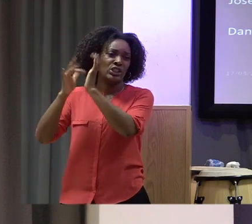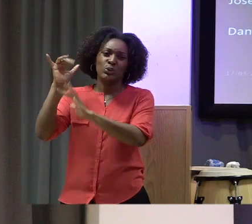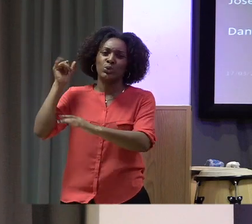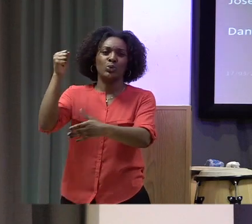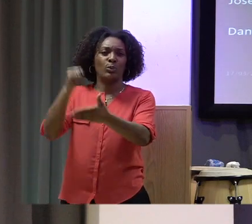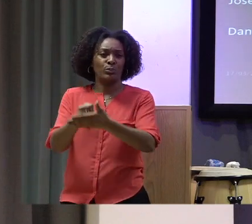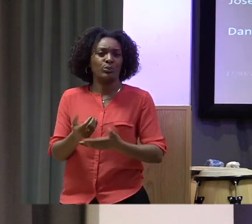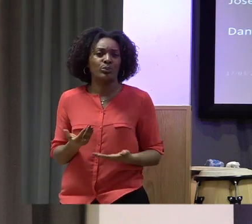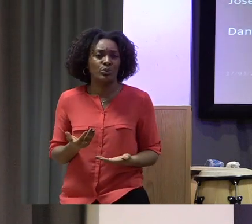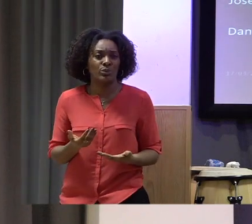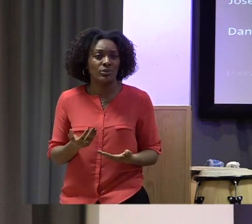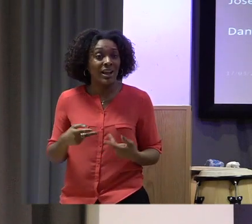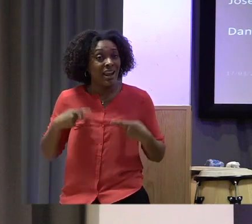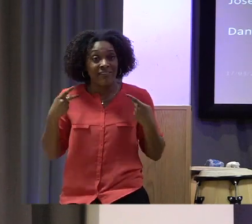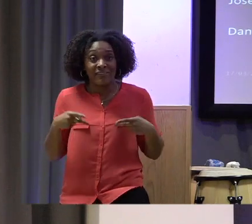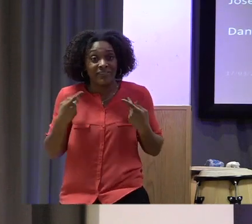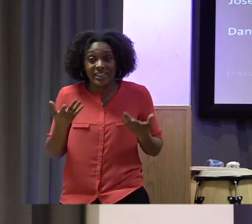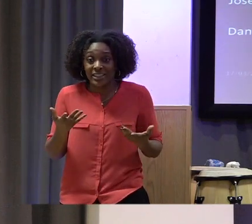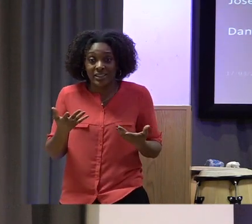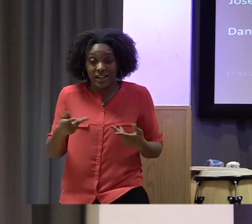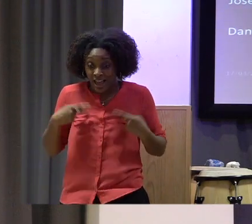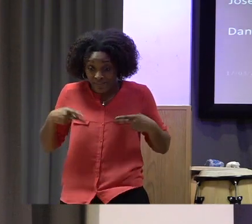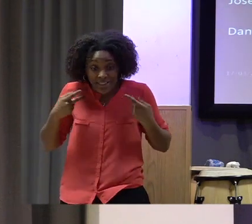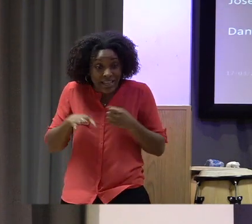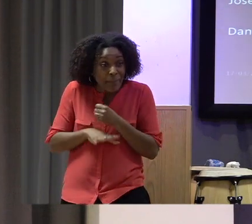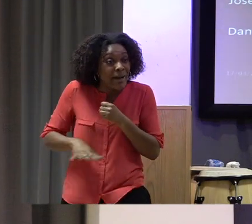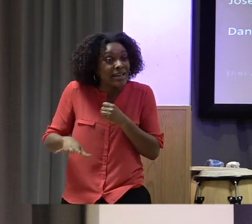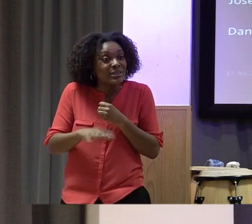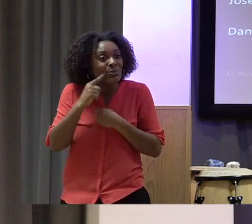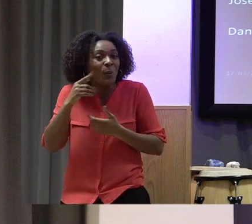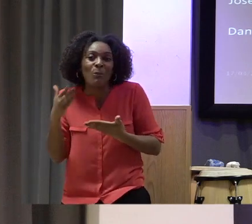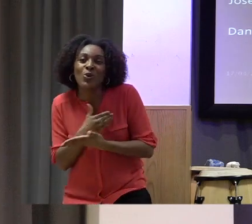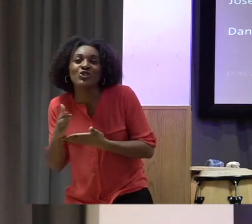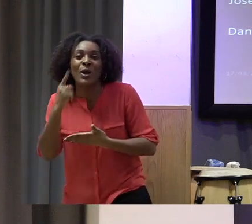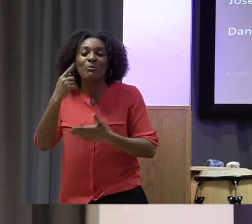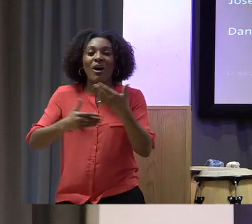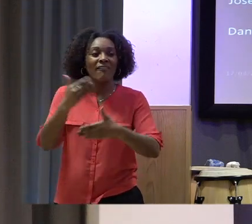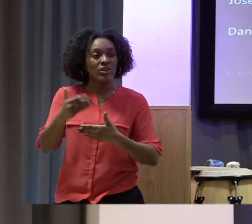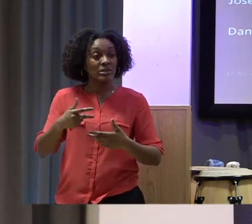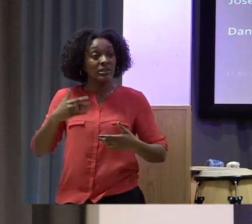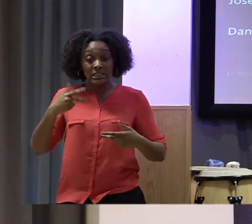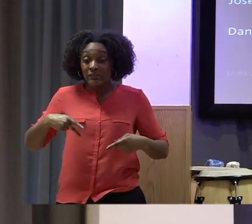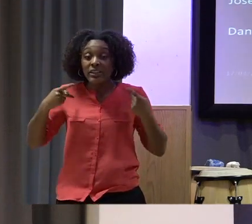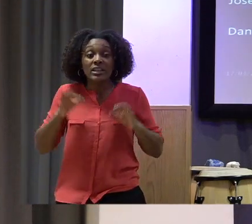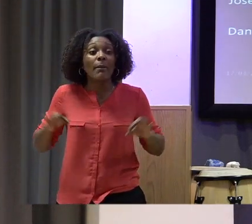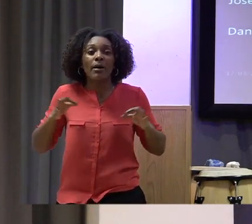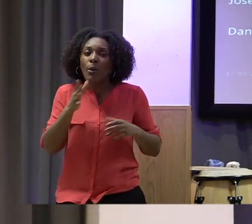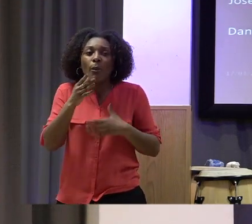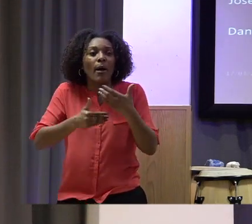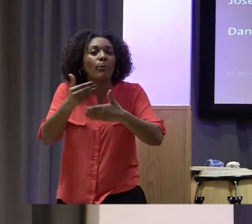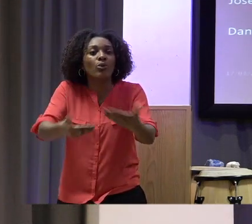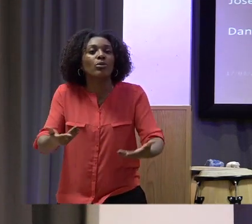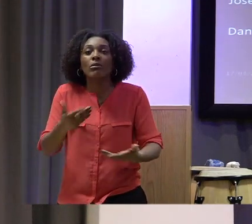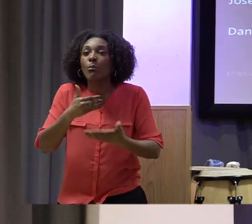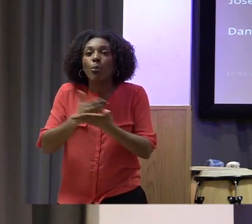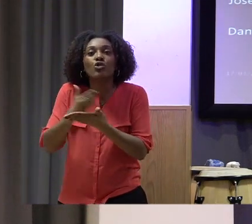La vie, c'est le départ de tout, c'est la base de tous nos projets. Sans la vie, il n'y a plus rien, je le dis toujours. Si on n'a pas la